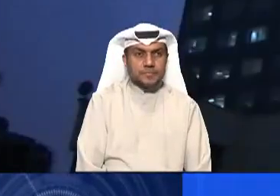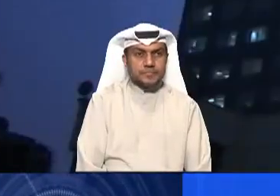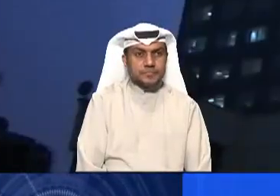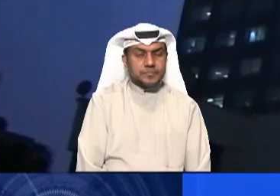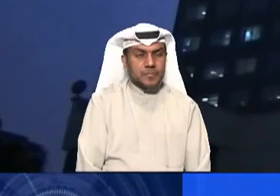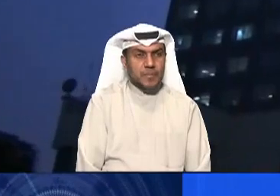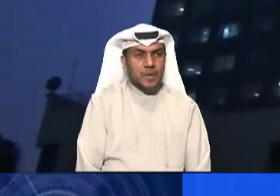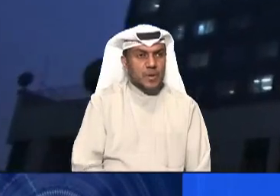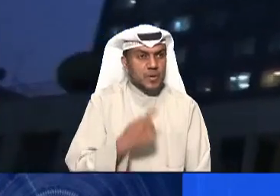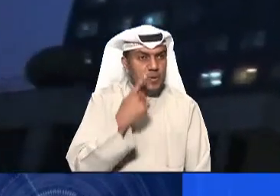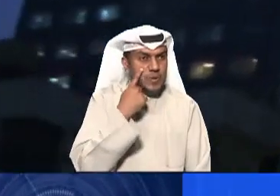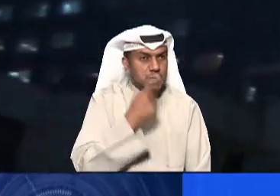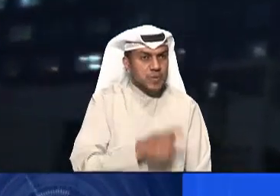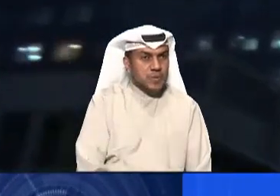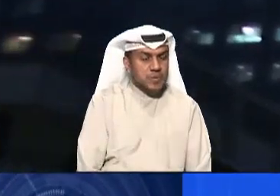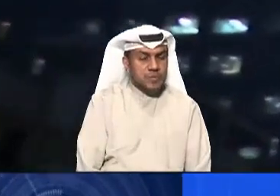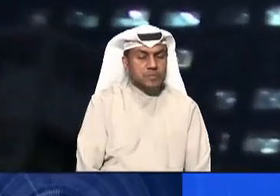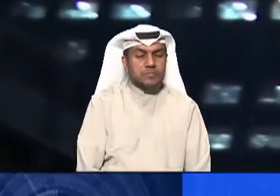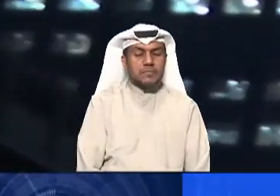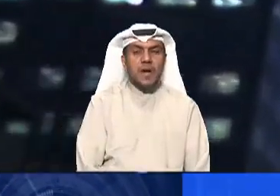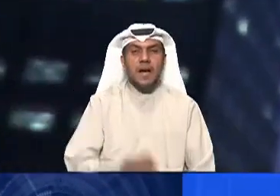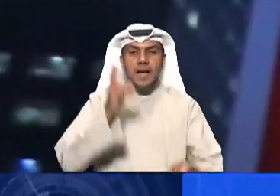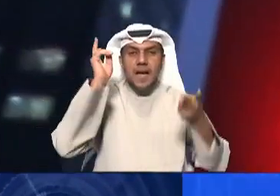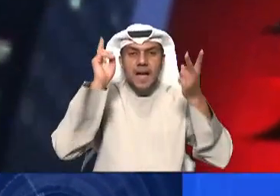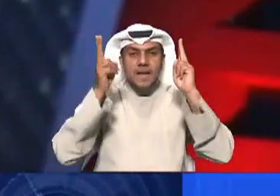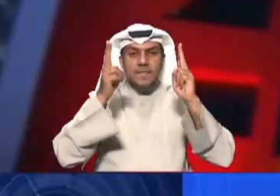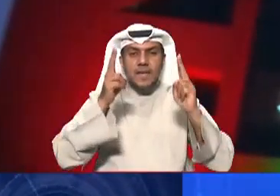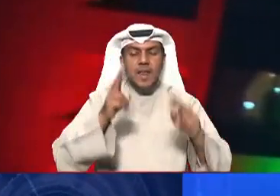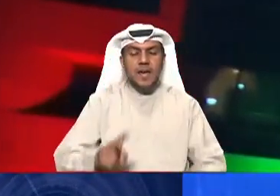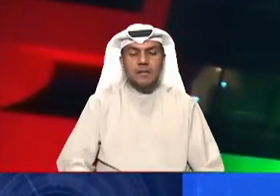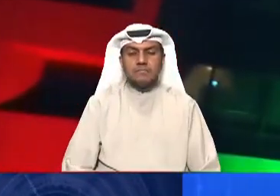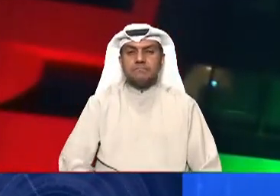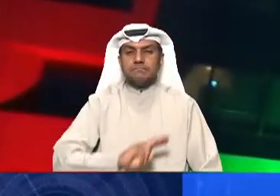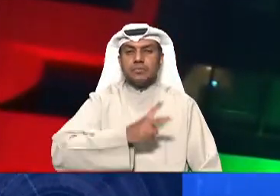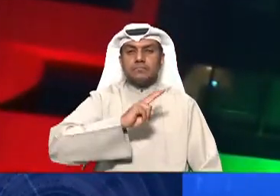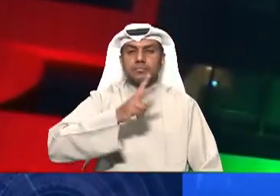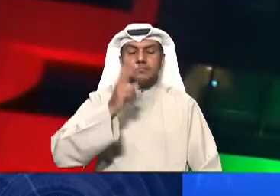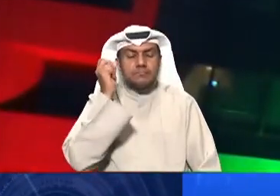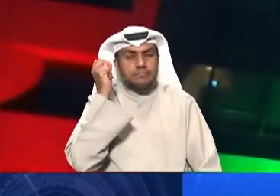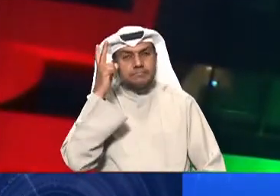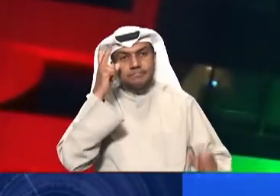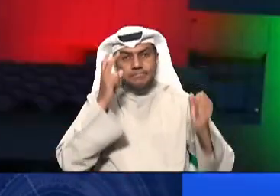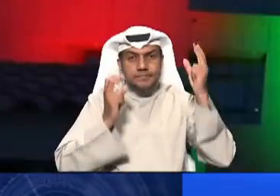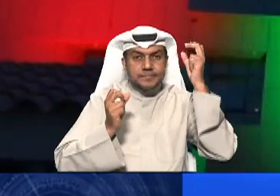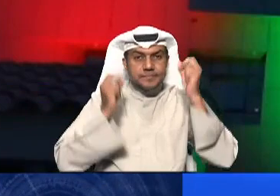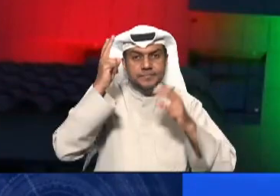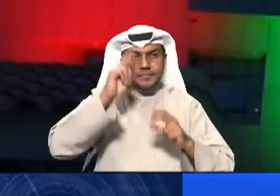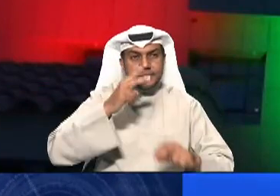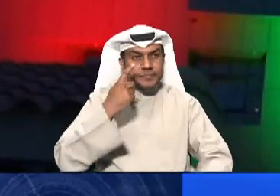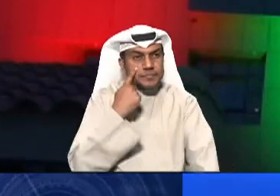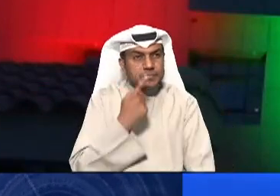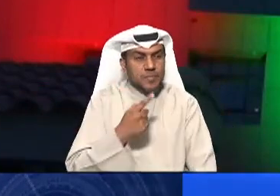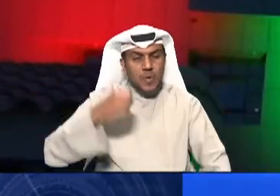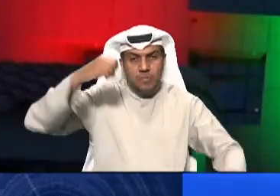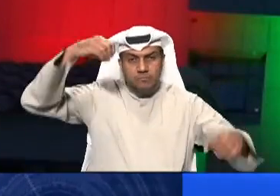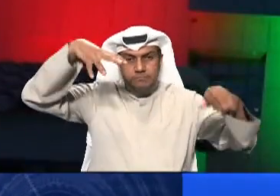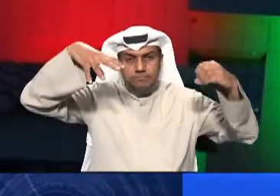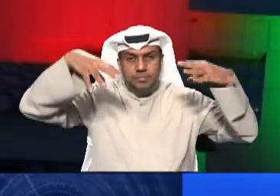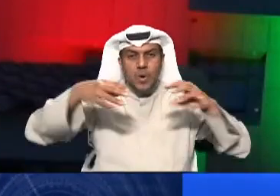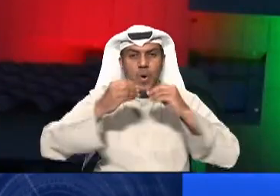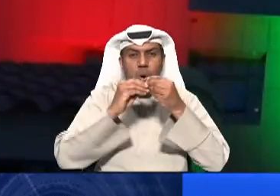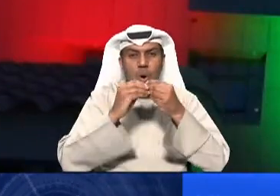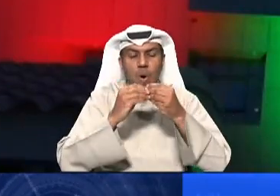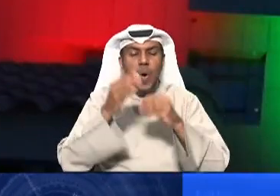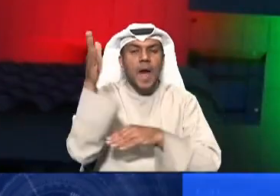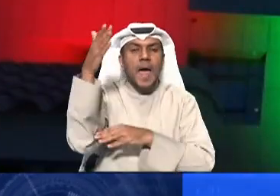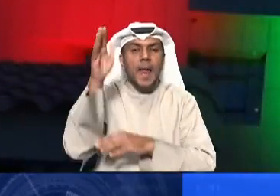شهدت الاحتفالية عددا من الفعاليات المختلفة عن سابقتها في الأعوام الماضية، كإضاءة مبنى السفارة